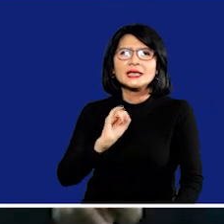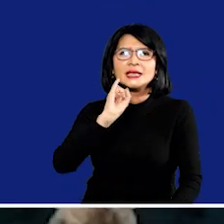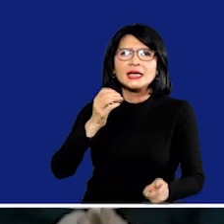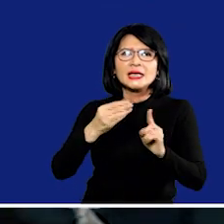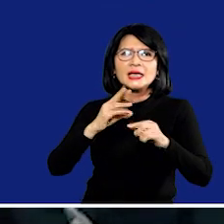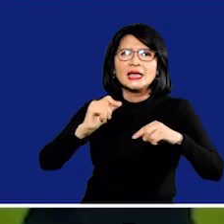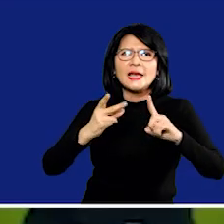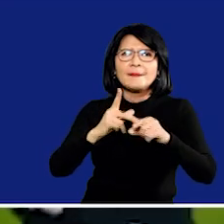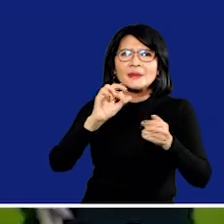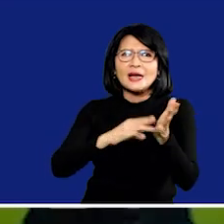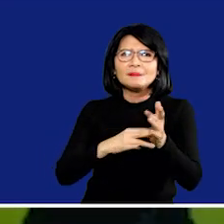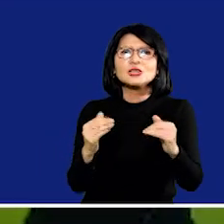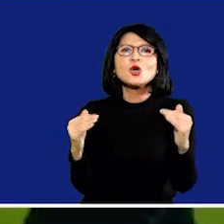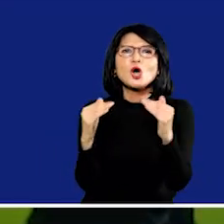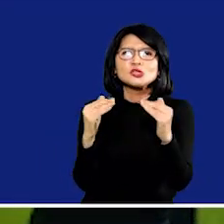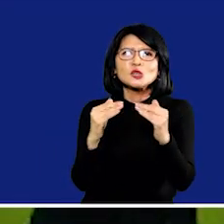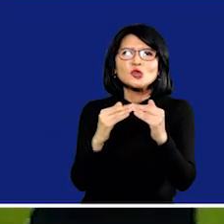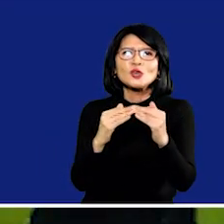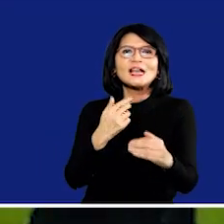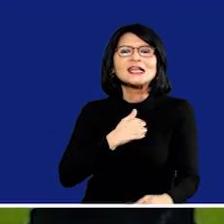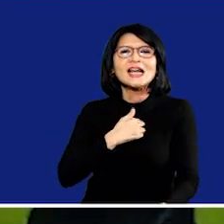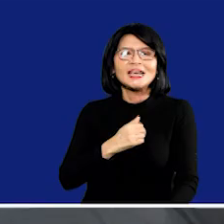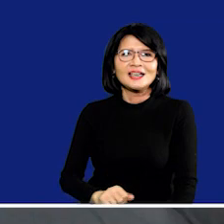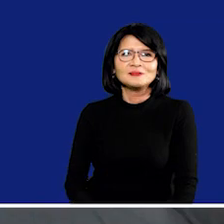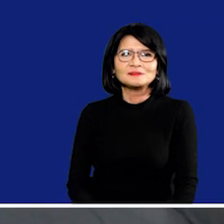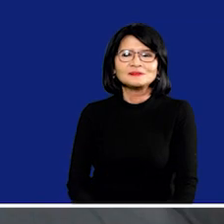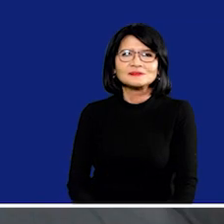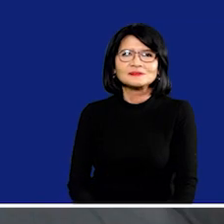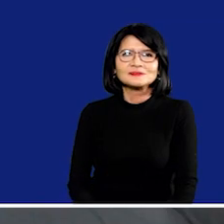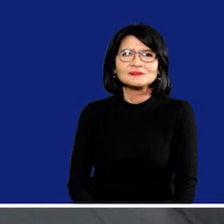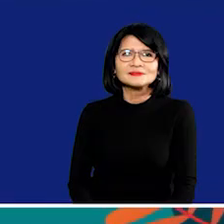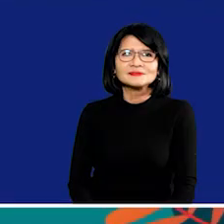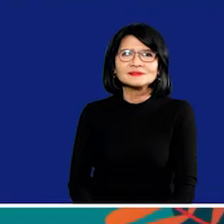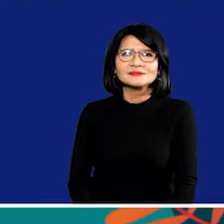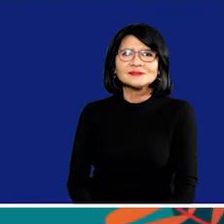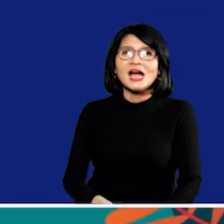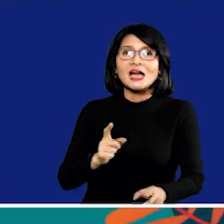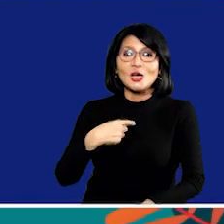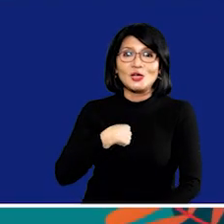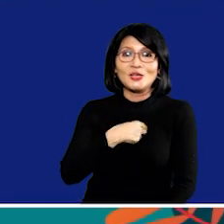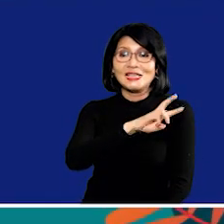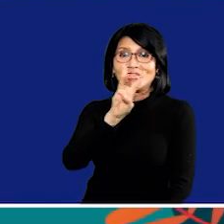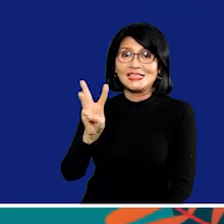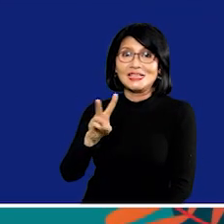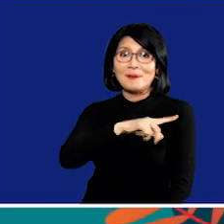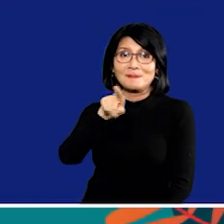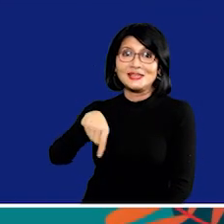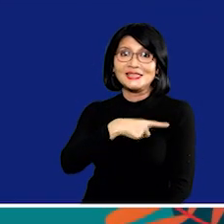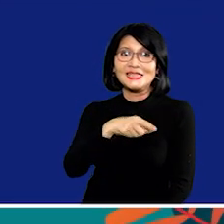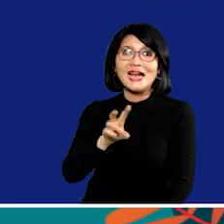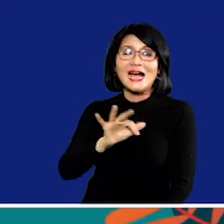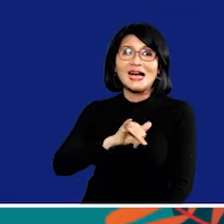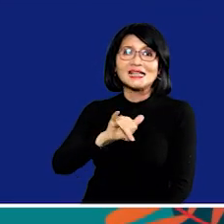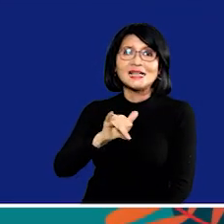beliau bawakan itu sangat sejalan dengan apa yang selama ini saya pikirkan. Kalau Eca? Sepertinya kita bertiga hampir sama nih,